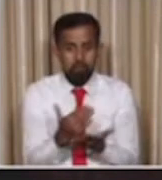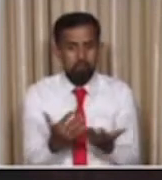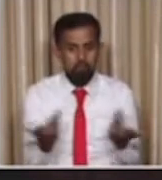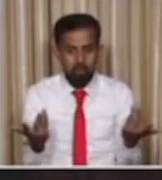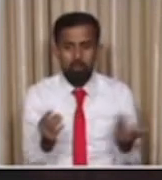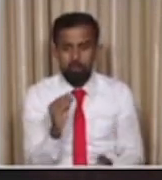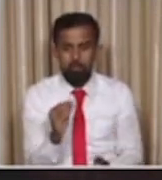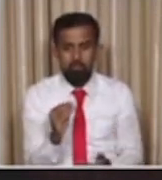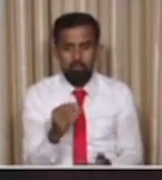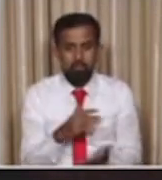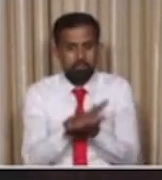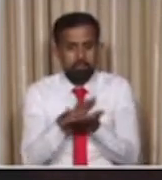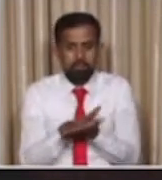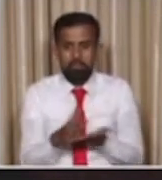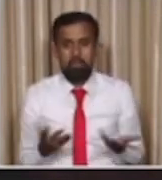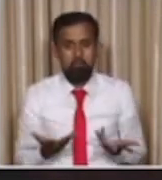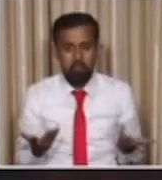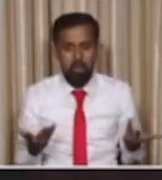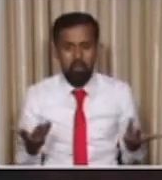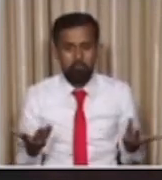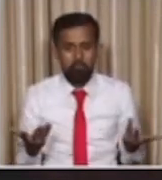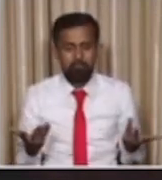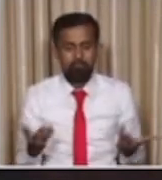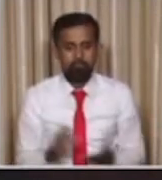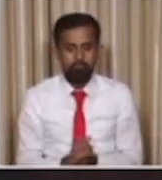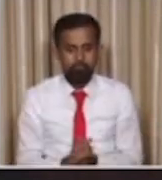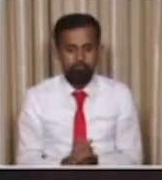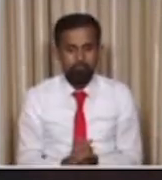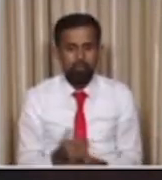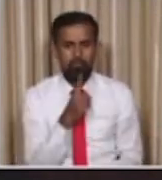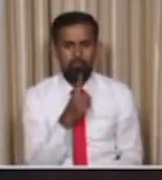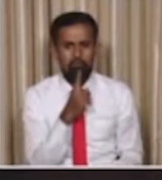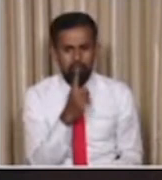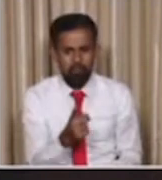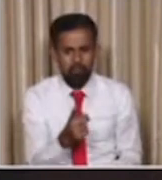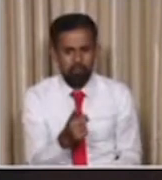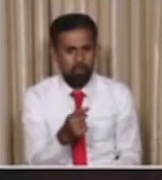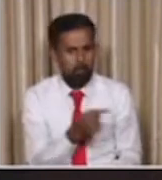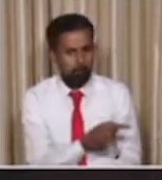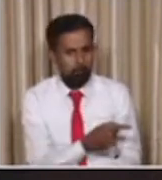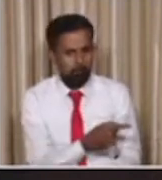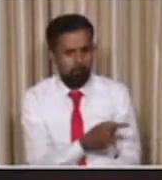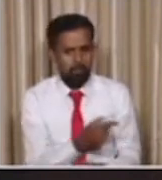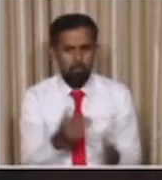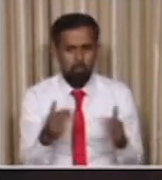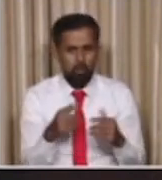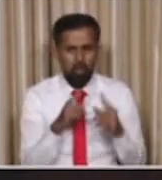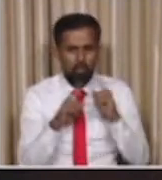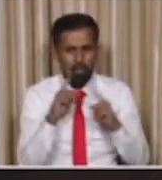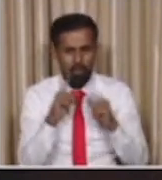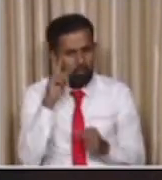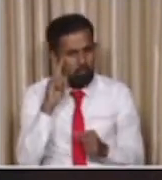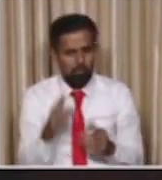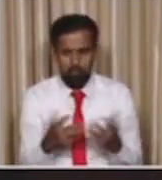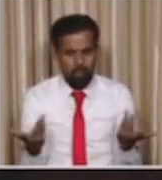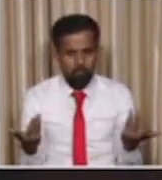වුණොත් අපිට මේක නිවැරදි කරගන්න බැරි වෙනවා ගරු මන්ත්‍රීතුමියනි. ඒක නිසා මම කියන්න යන්නේ මම මේ ගැන මීට වඩා කතා කරන්න බලාපොරොත්තු